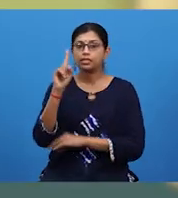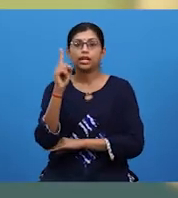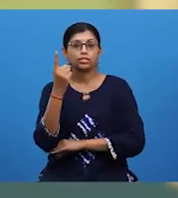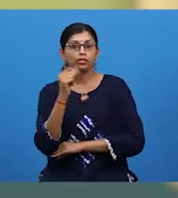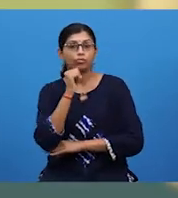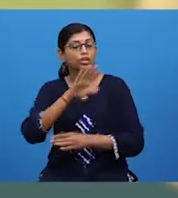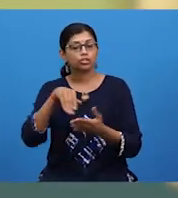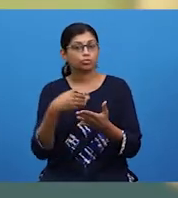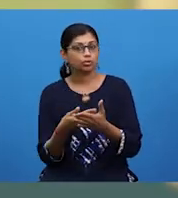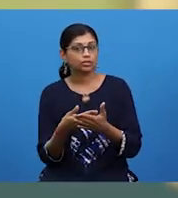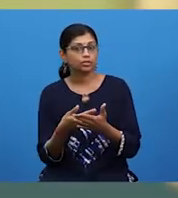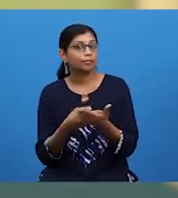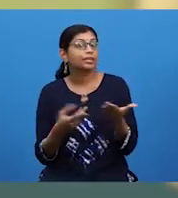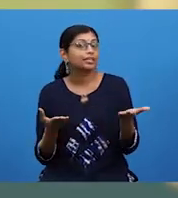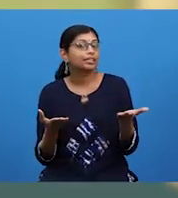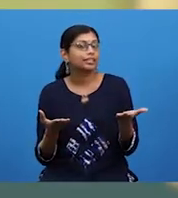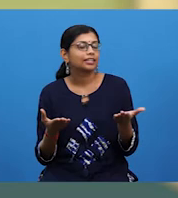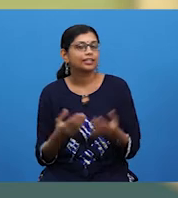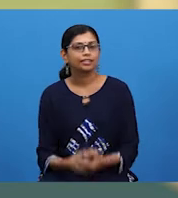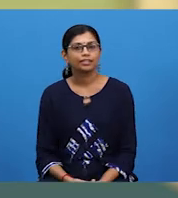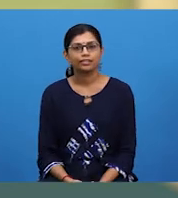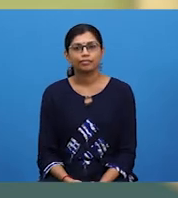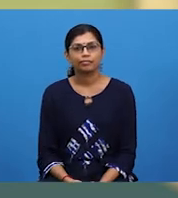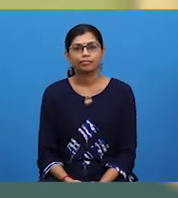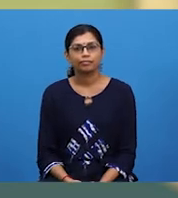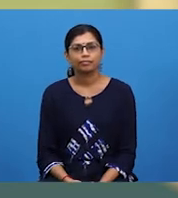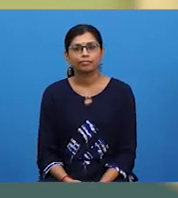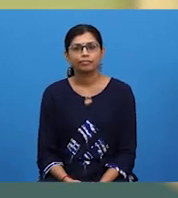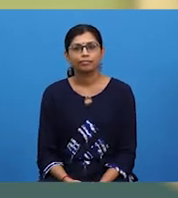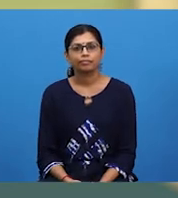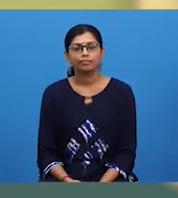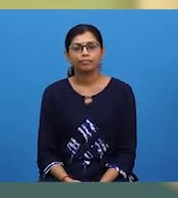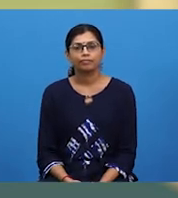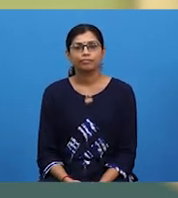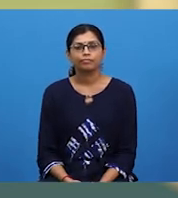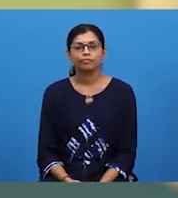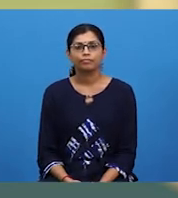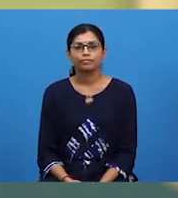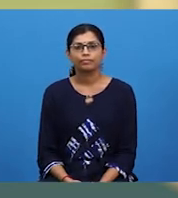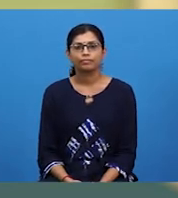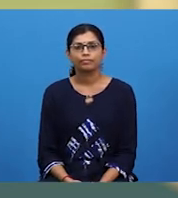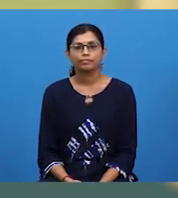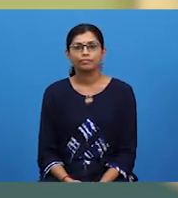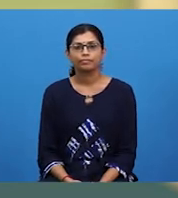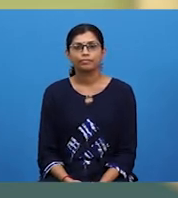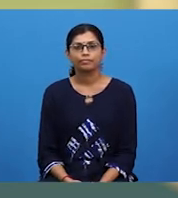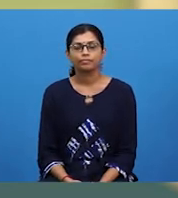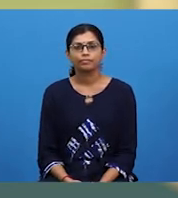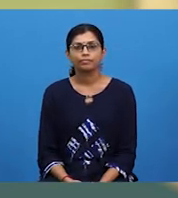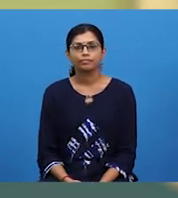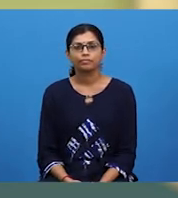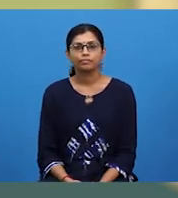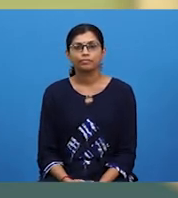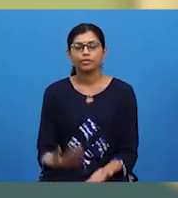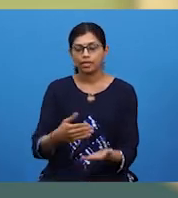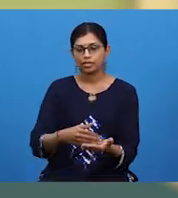makanan tersebut? Dan apa kewajaran pencernaan ke atas makanan tersebut? Sekali lagi, cikgu